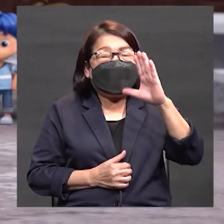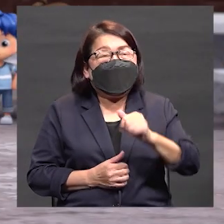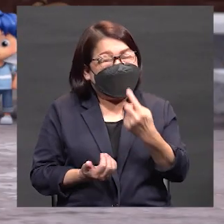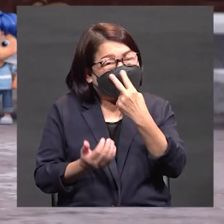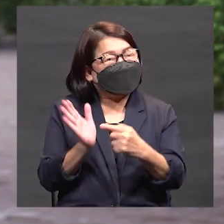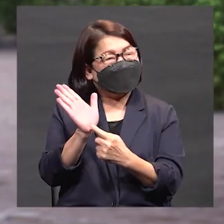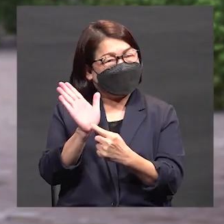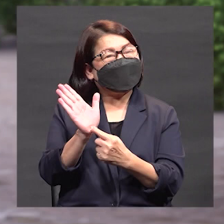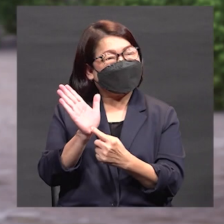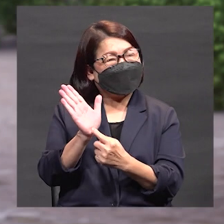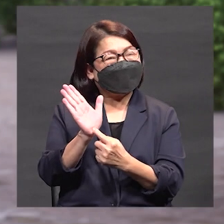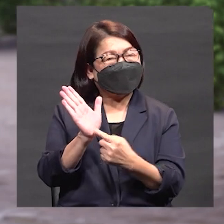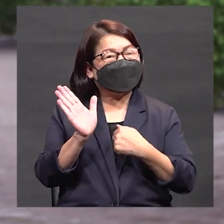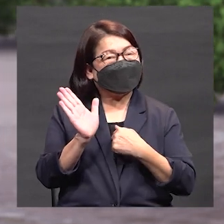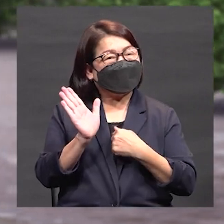ดูนี่สิครับ